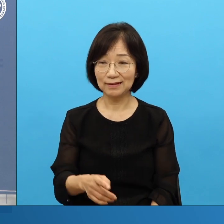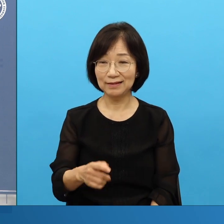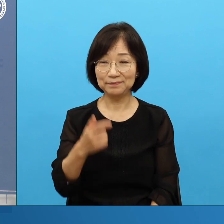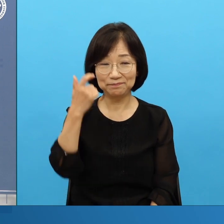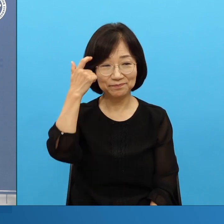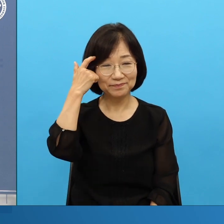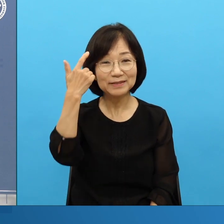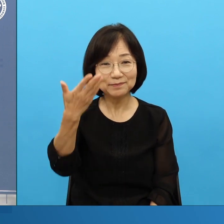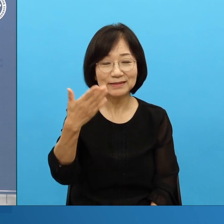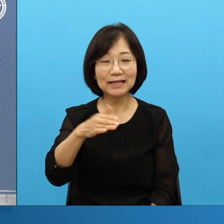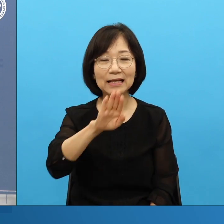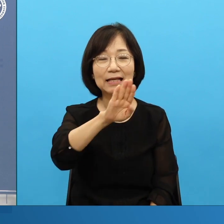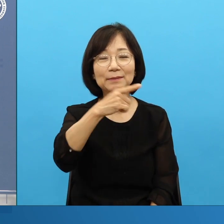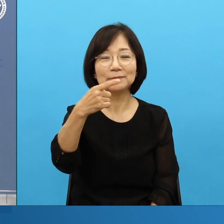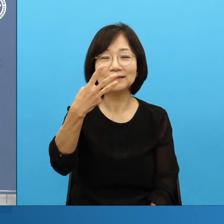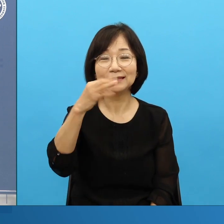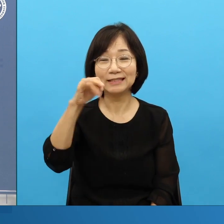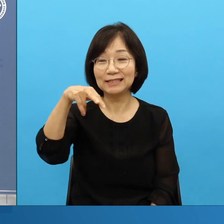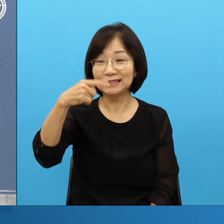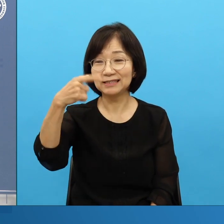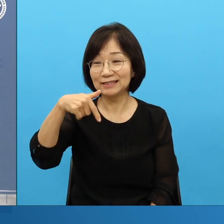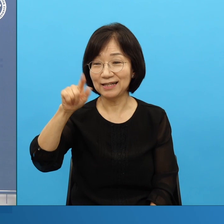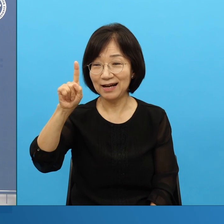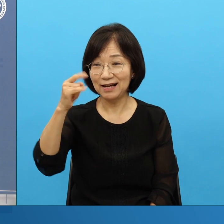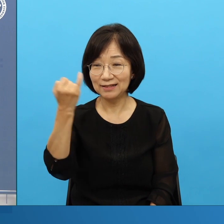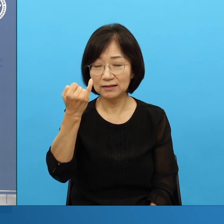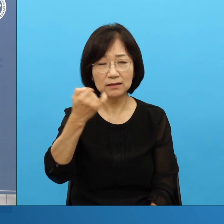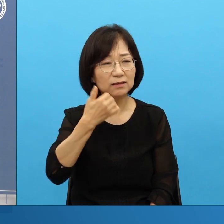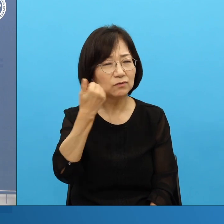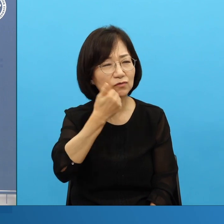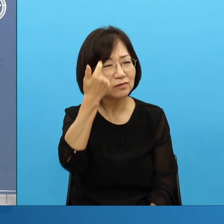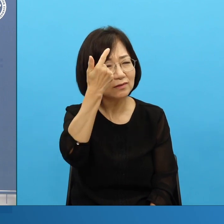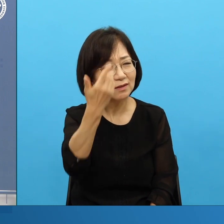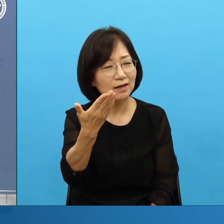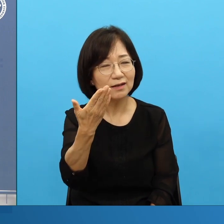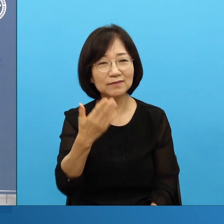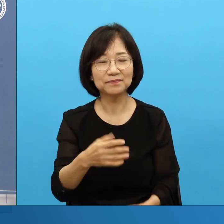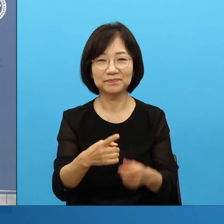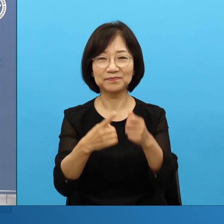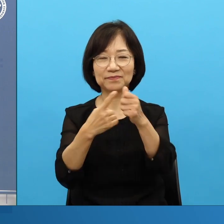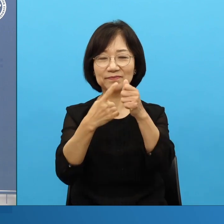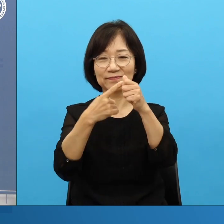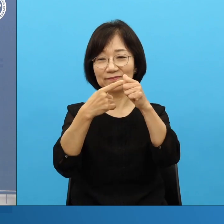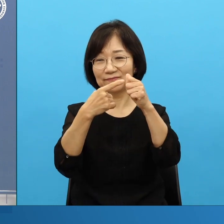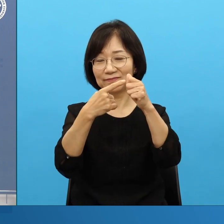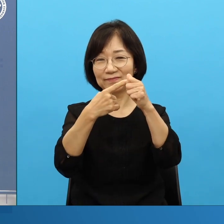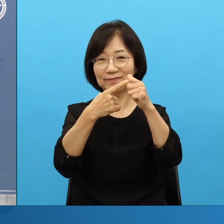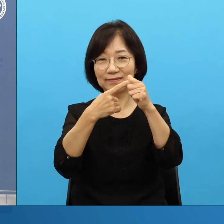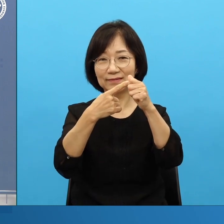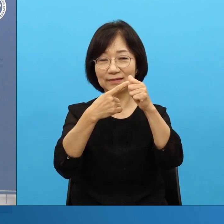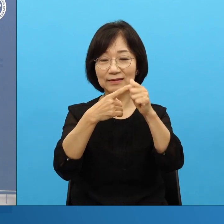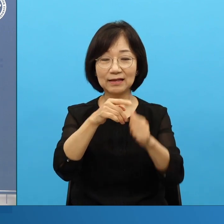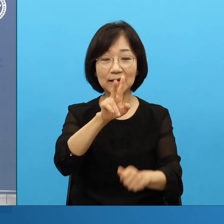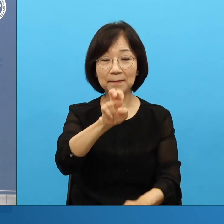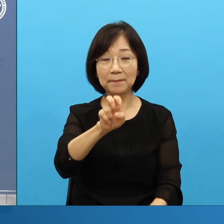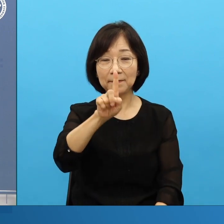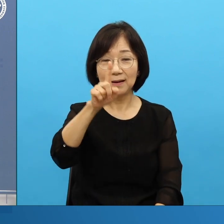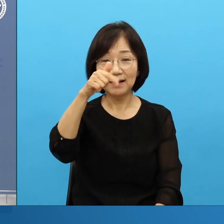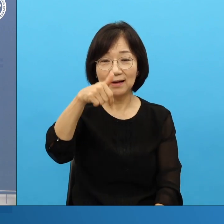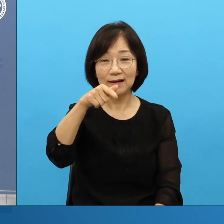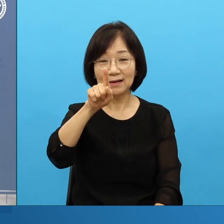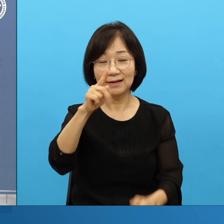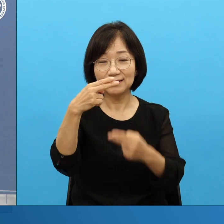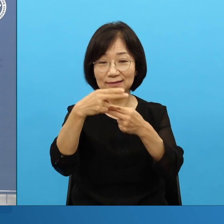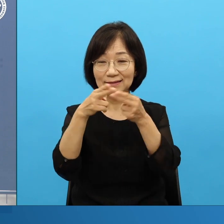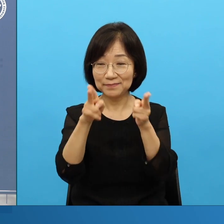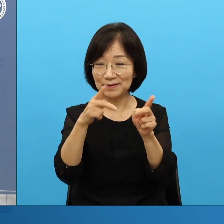who is this individual Priscilla? 첫째입니다. Number one. 마가 다락방 교회에서 그리스도께서 주신